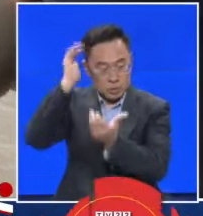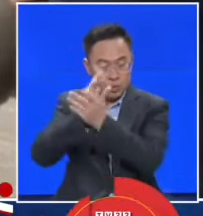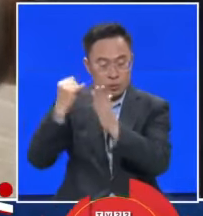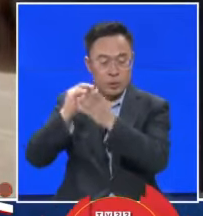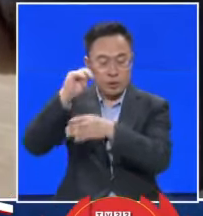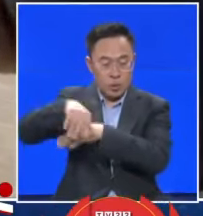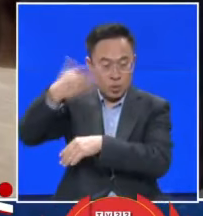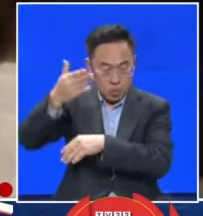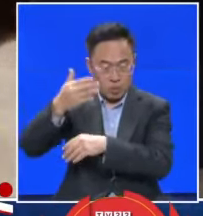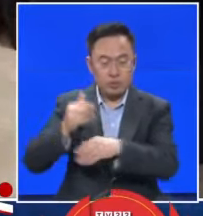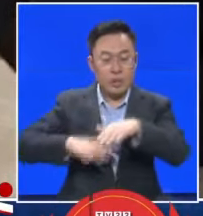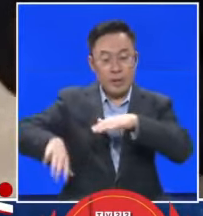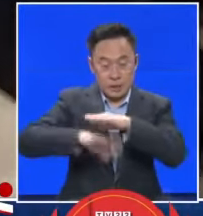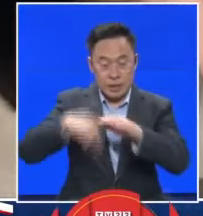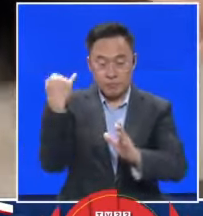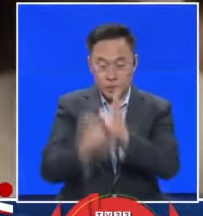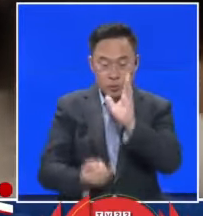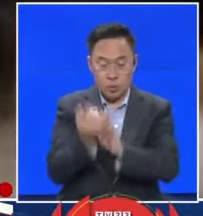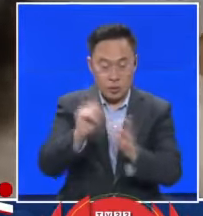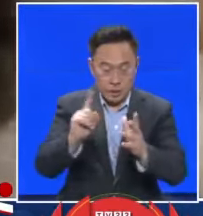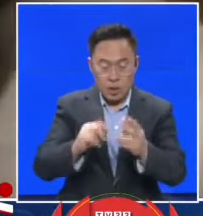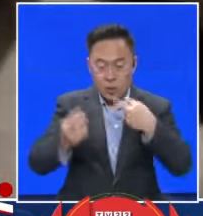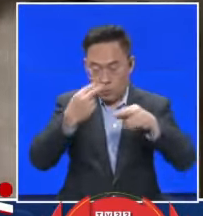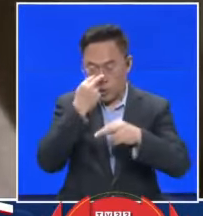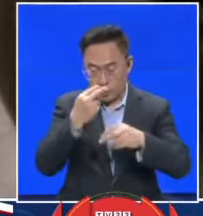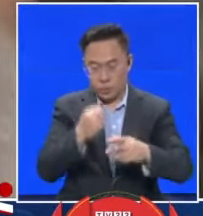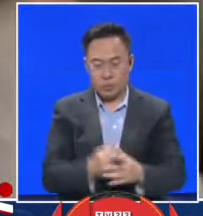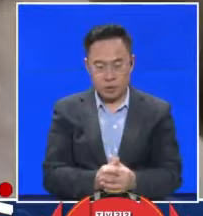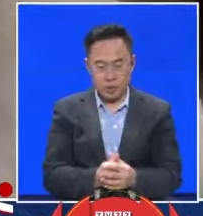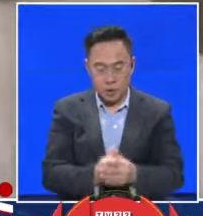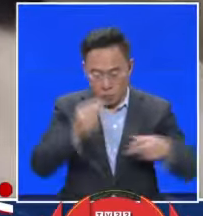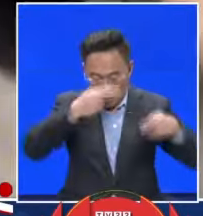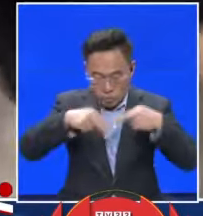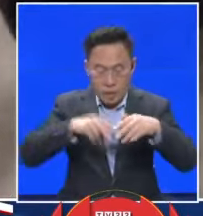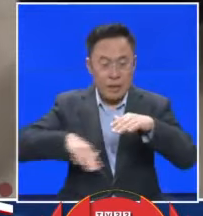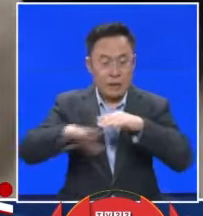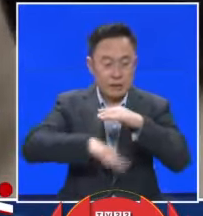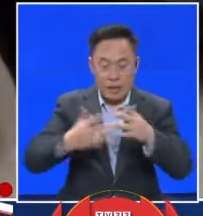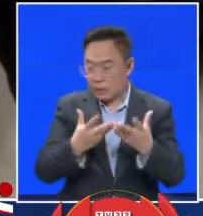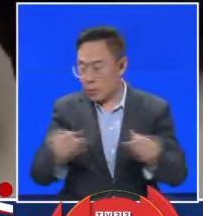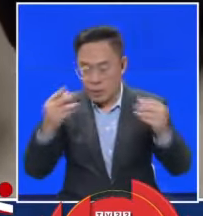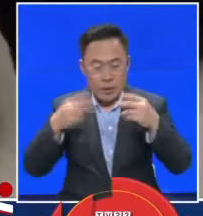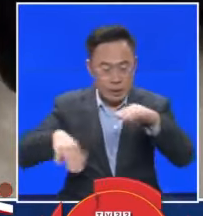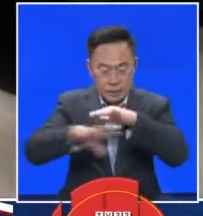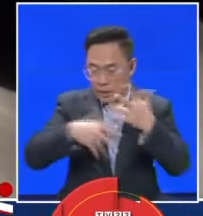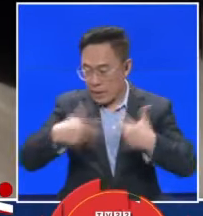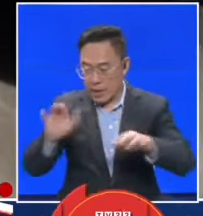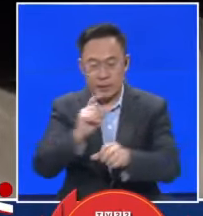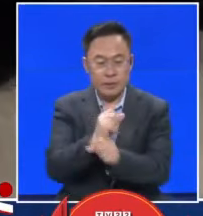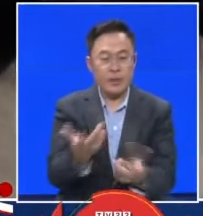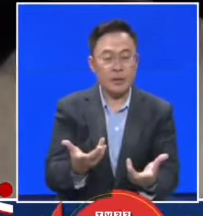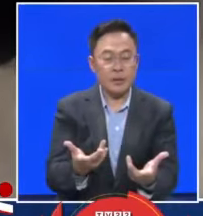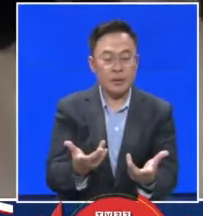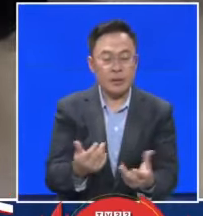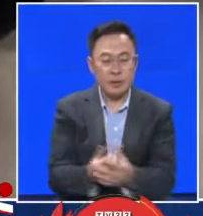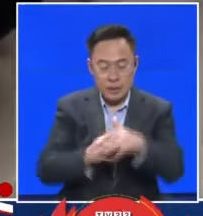อีกบอกหลักฐานหรือข้อเท็จจริงต่างๆเนี่ยมักจะหายไปหลังจากที่มีการตรวจสอบอาจจะมีการช่วยเหลือกันหรือเปล่าเพราะเป็นตำรวจเหมือนกันเรื่องนี้นะ